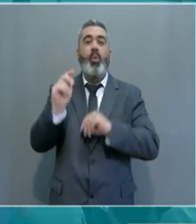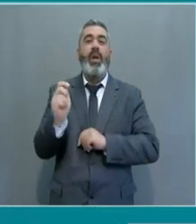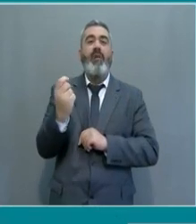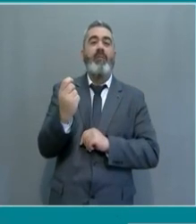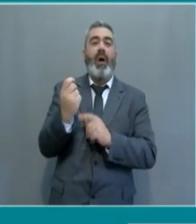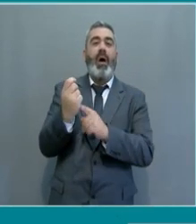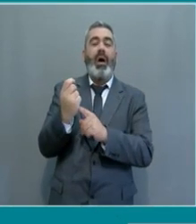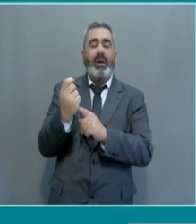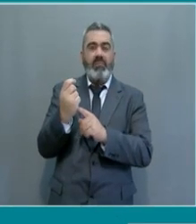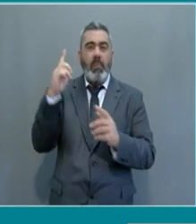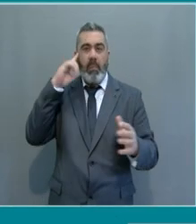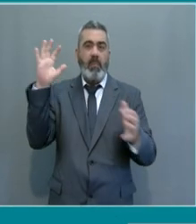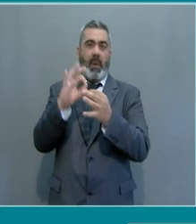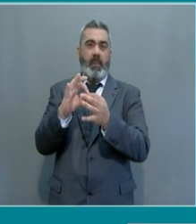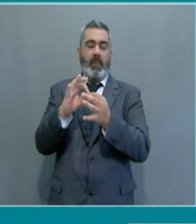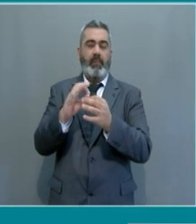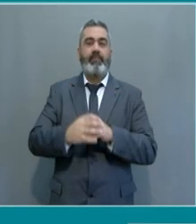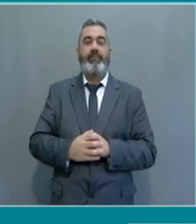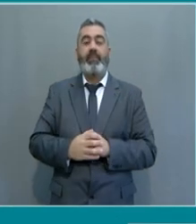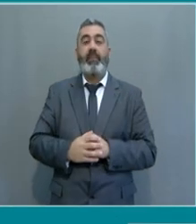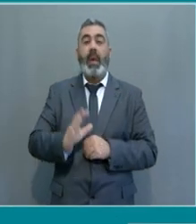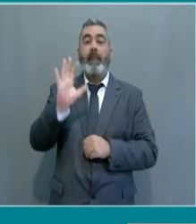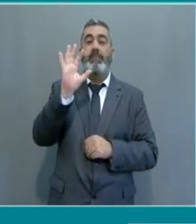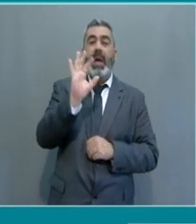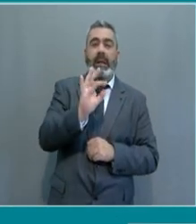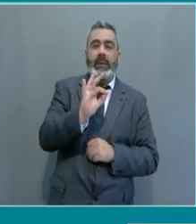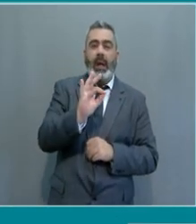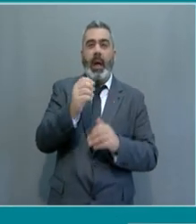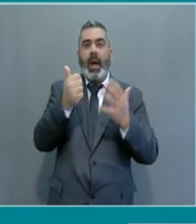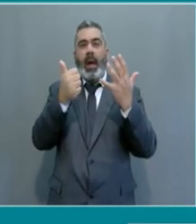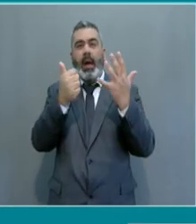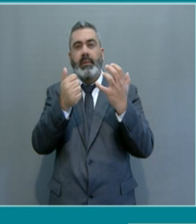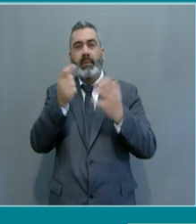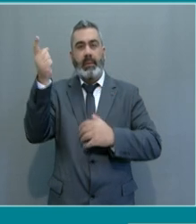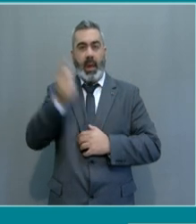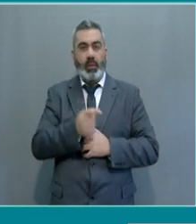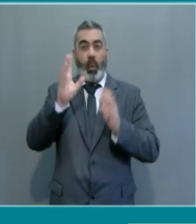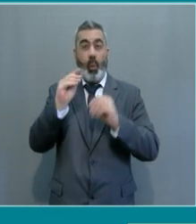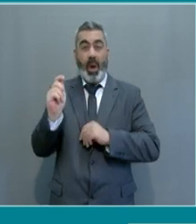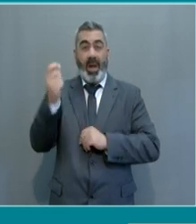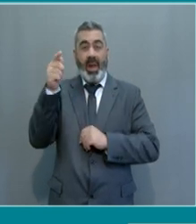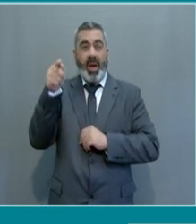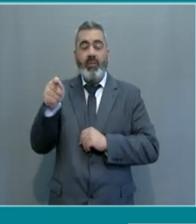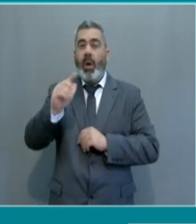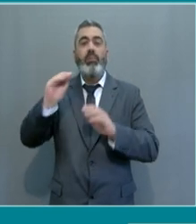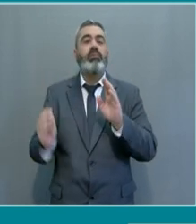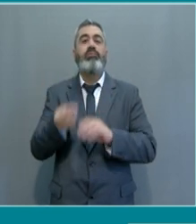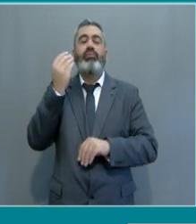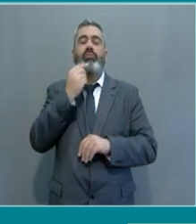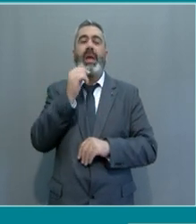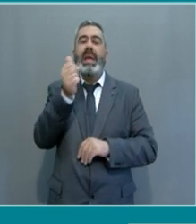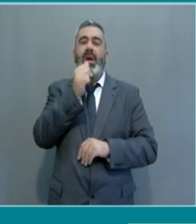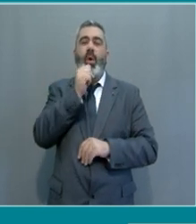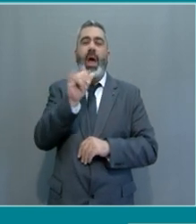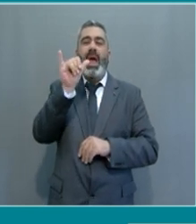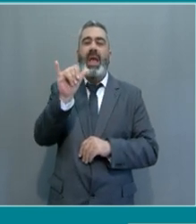ρεύμα. Το 50 με 60% της ενεργειακής κατανάλωσης προέρχεται από υγρούς υδρογονάνθρακες